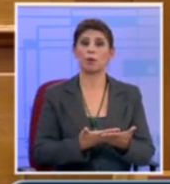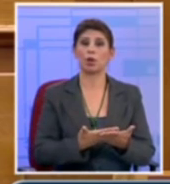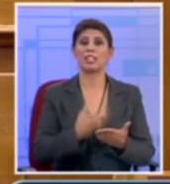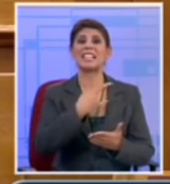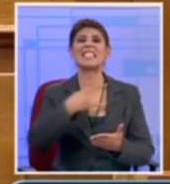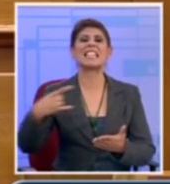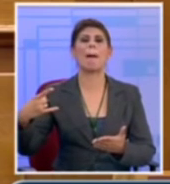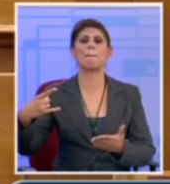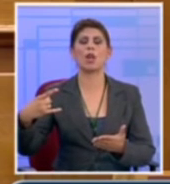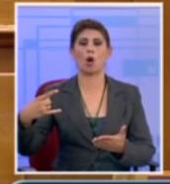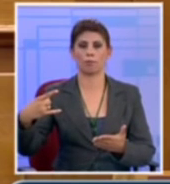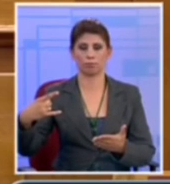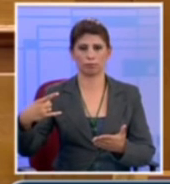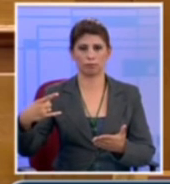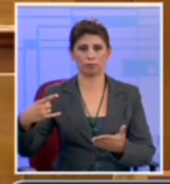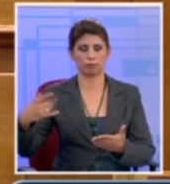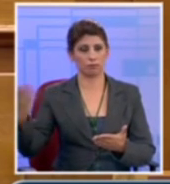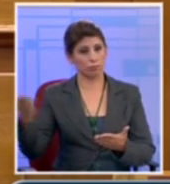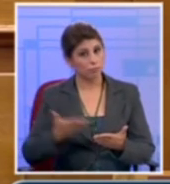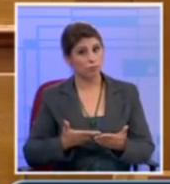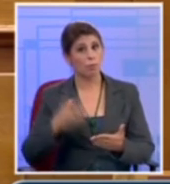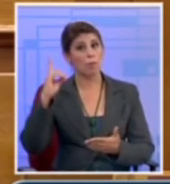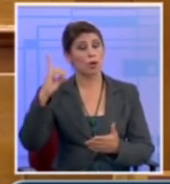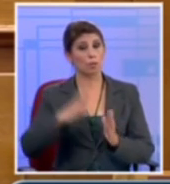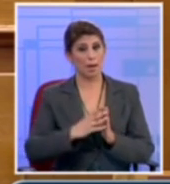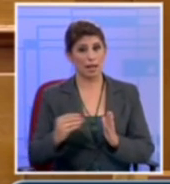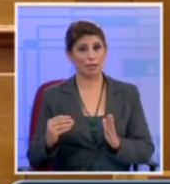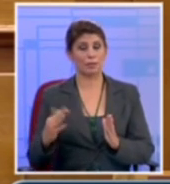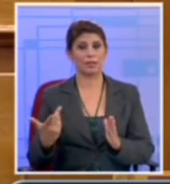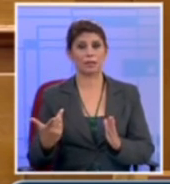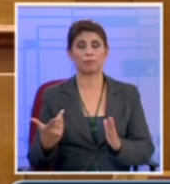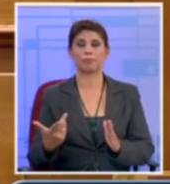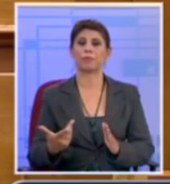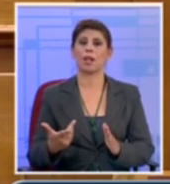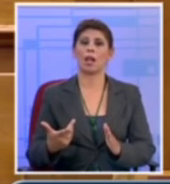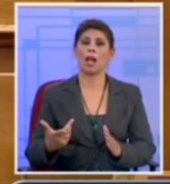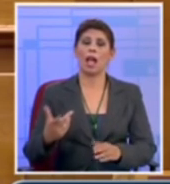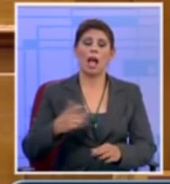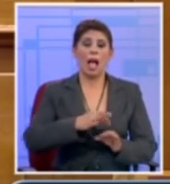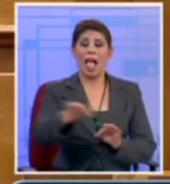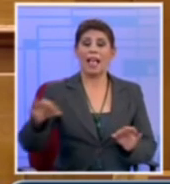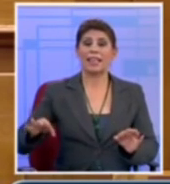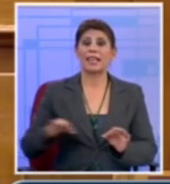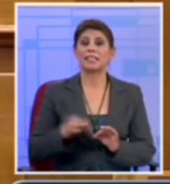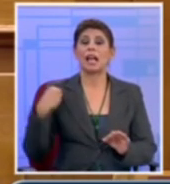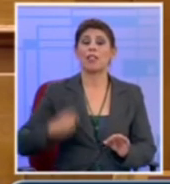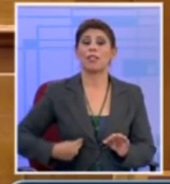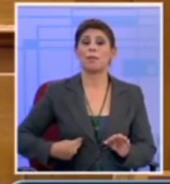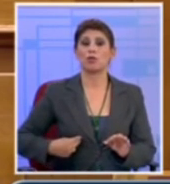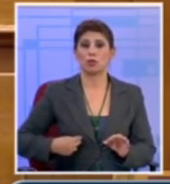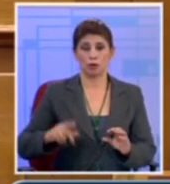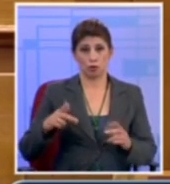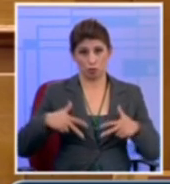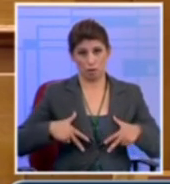Ζάπια. Έφερε δε σαν πρώτο παράδειγμα την αξιοποίηση των ακινήτων του Δημοσίου. Στο Υπουργείο